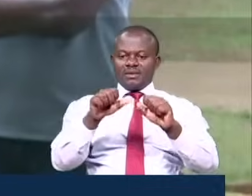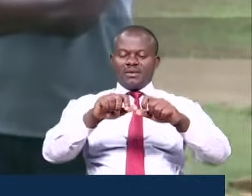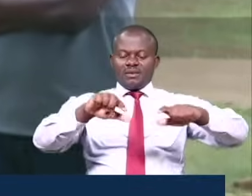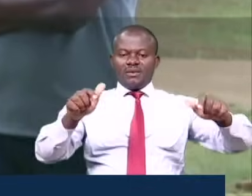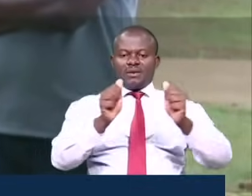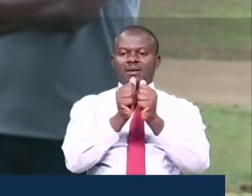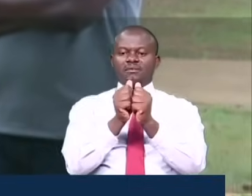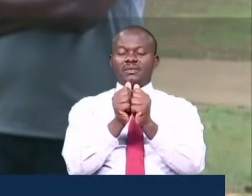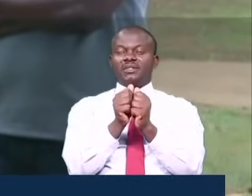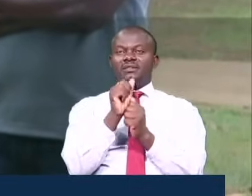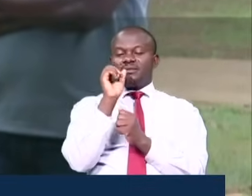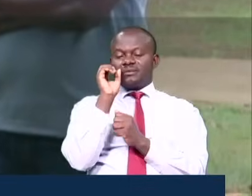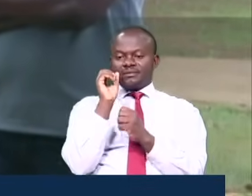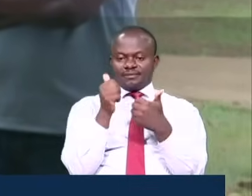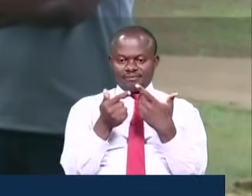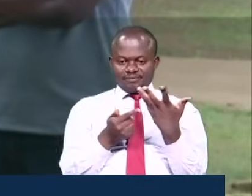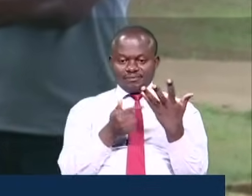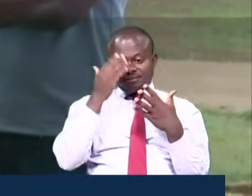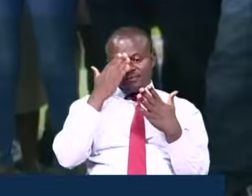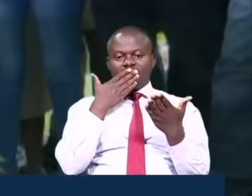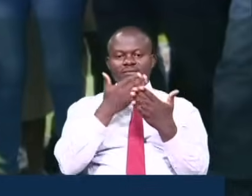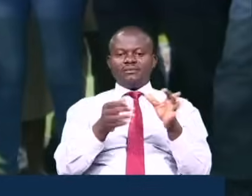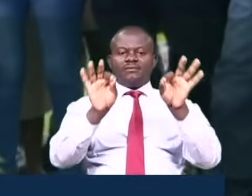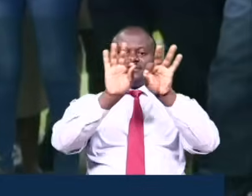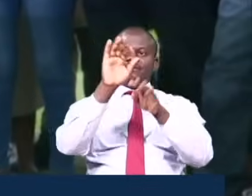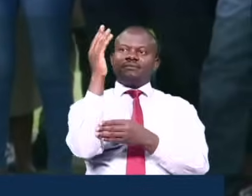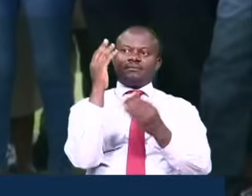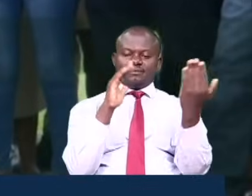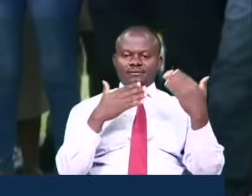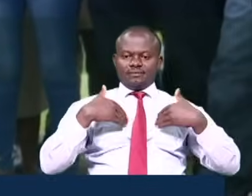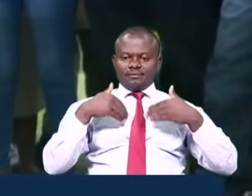kimwe n'iby'imitako bazi neza akamaro k'igiti mu buzima bwa muntu